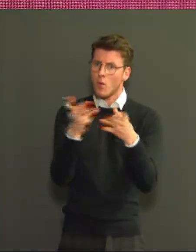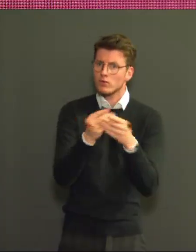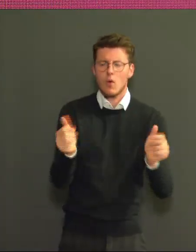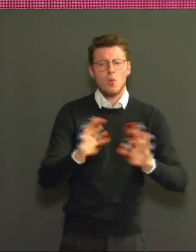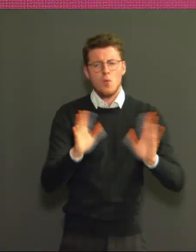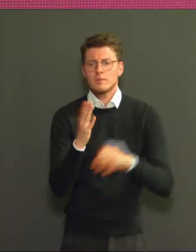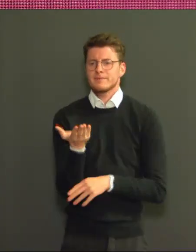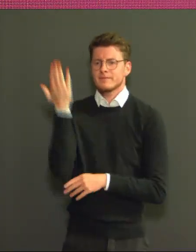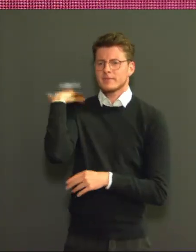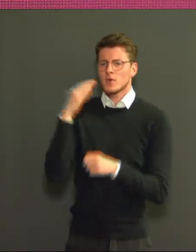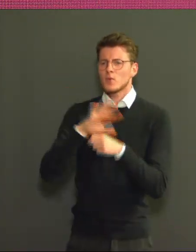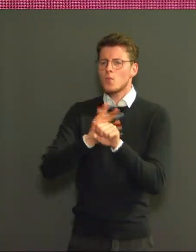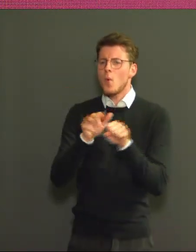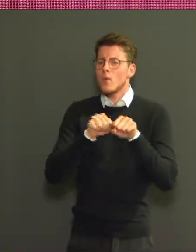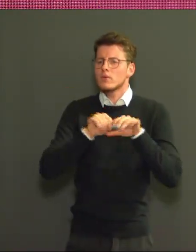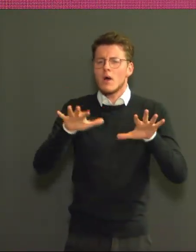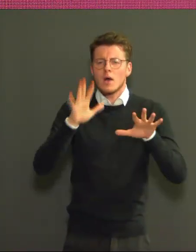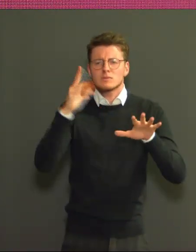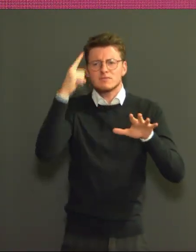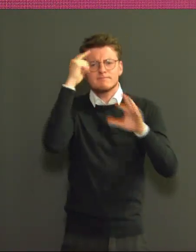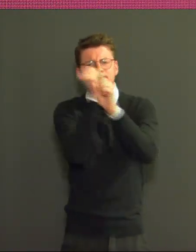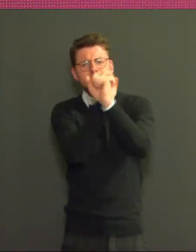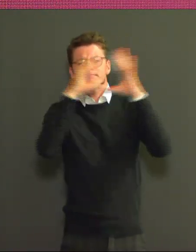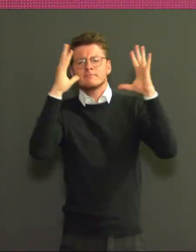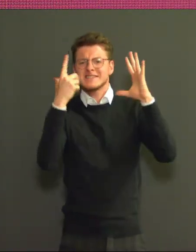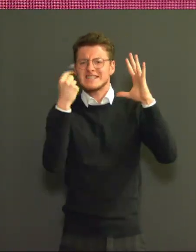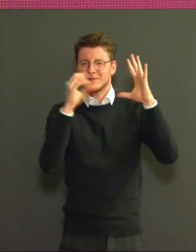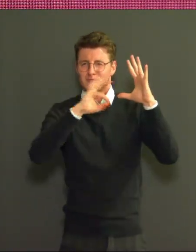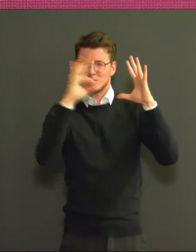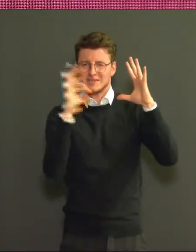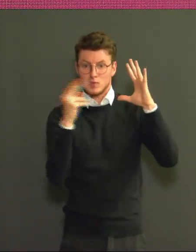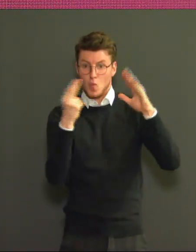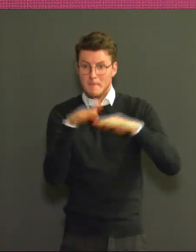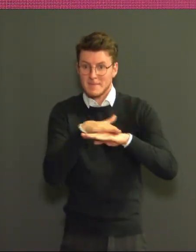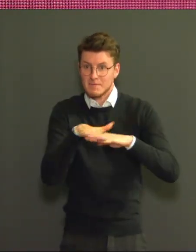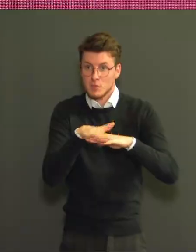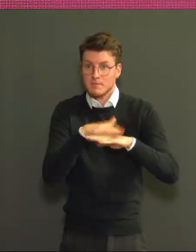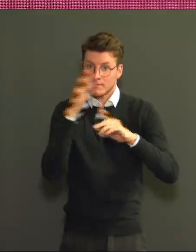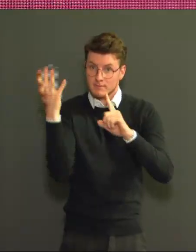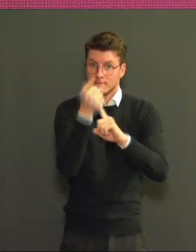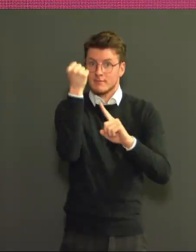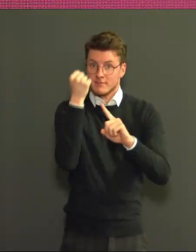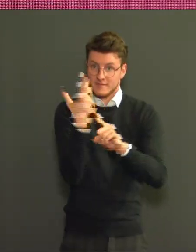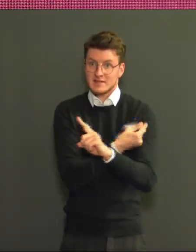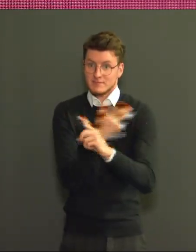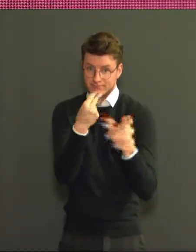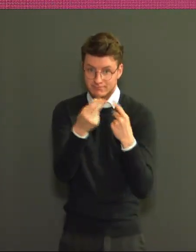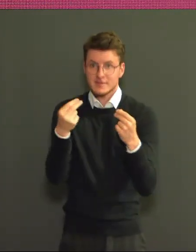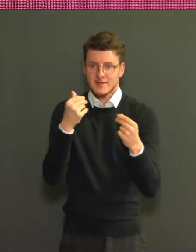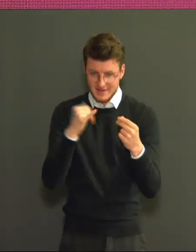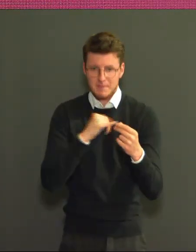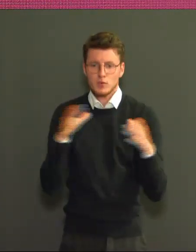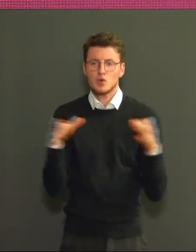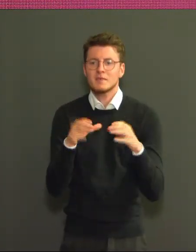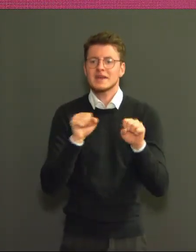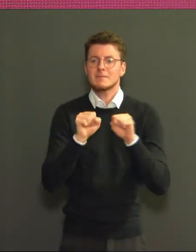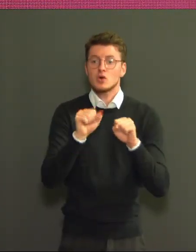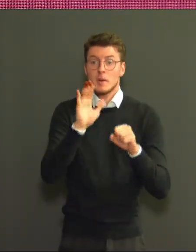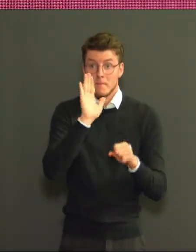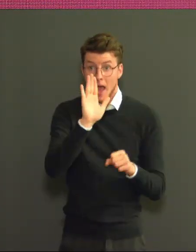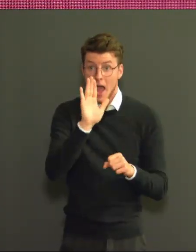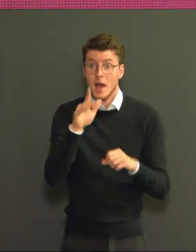pandemie, werd 70% vooropgesteld als een minimum te behalen vaccinatiegraad. Maar ik denk dat het woordje minimum heel